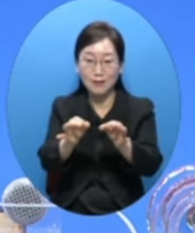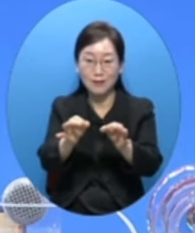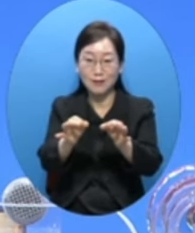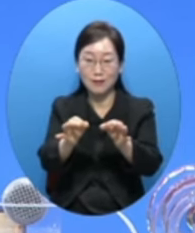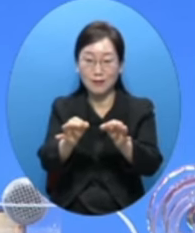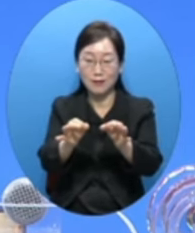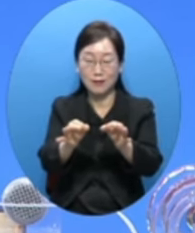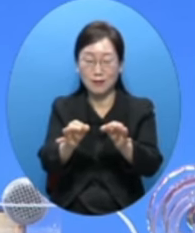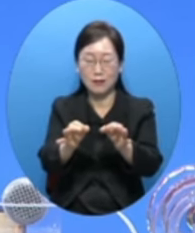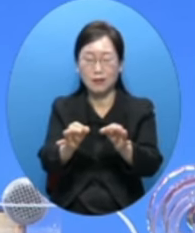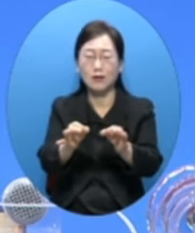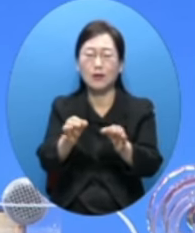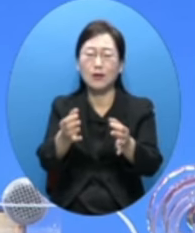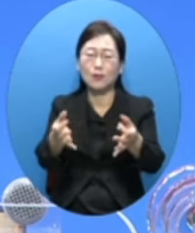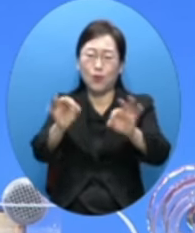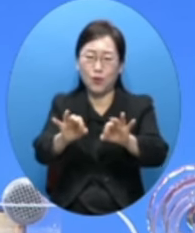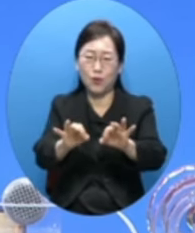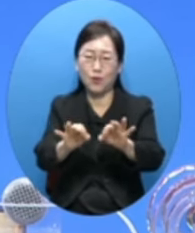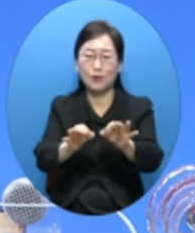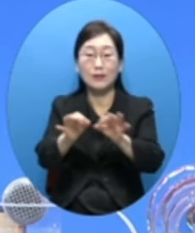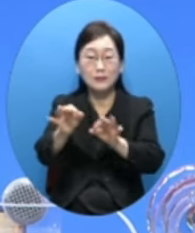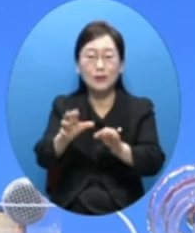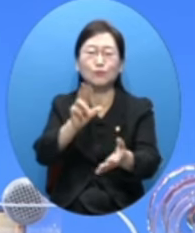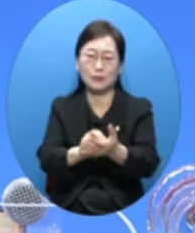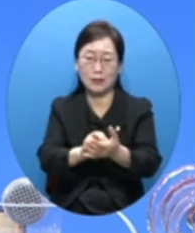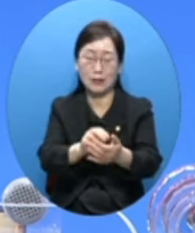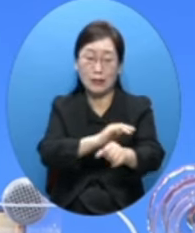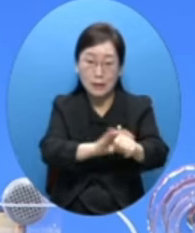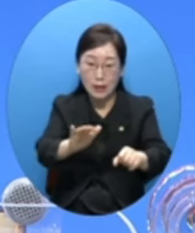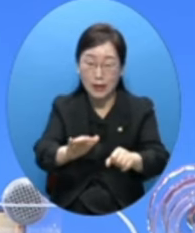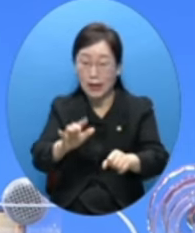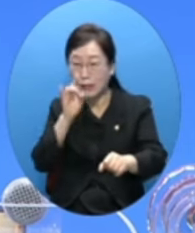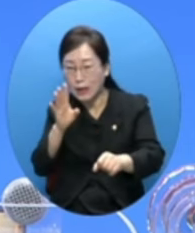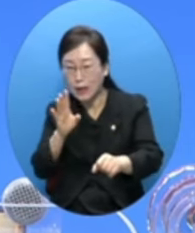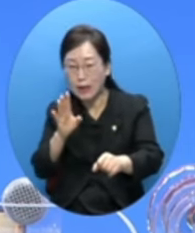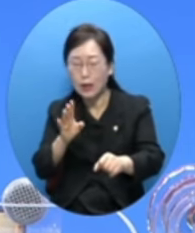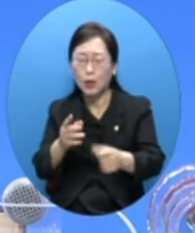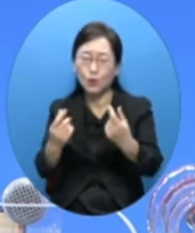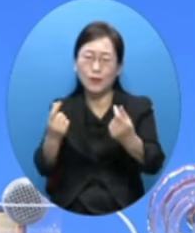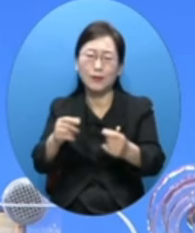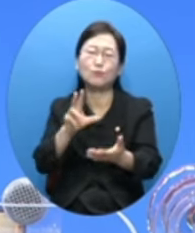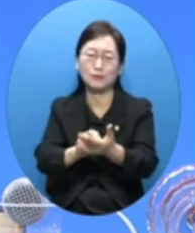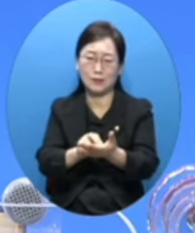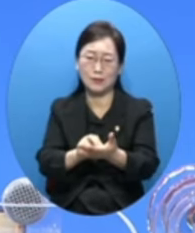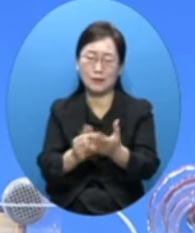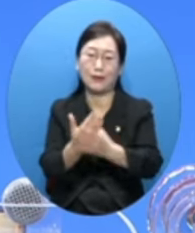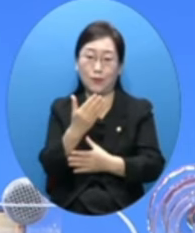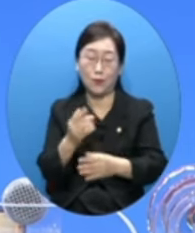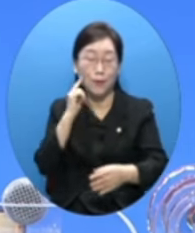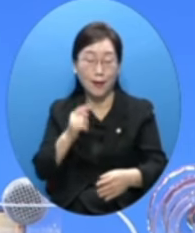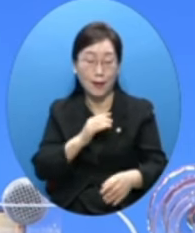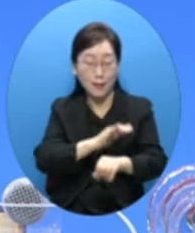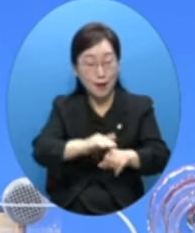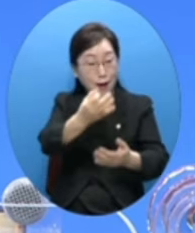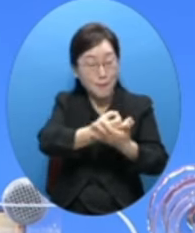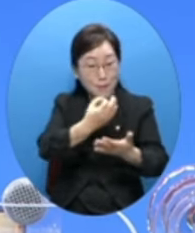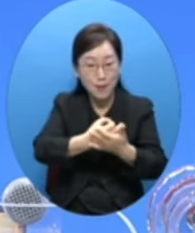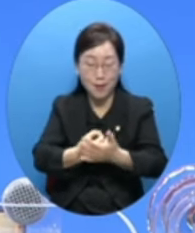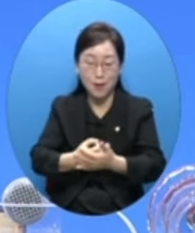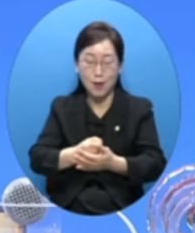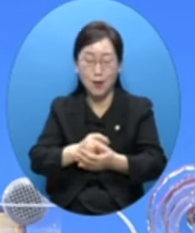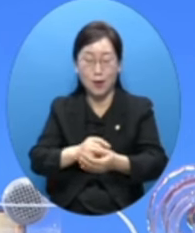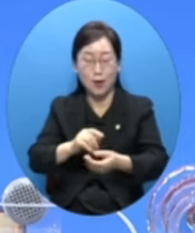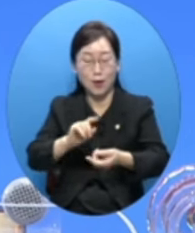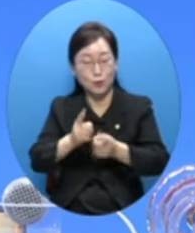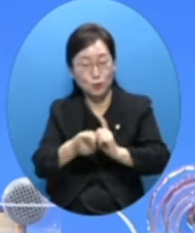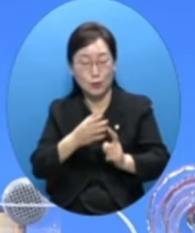동업하는 게 문제가 되는 것은 잘 돼도 문제고 안 돼도 문제더라고요. 잘 되면 자기 때문에 잘 됐다고 생각해서 서로가 자기 몫을